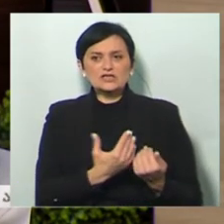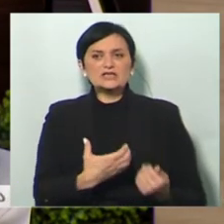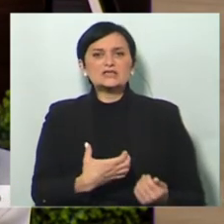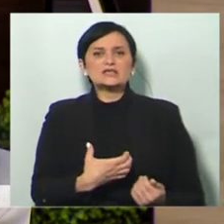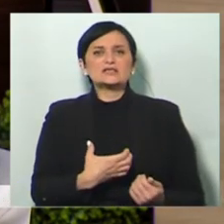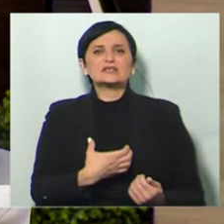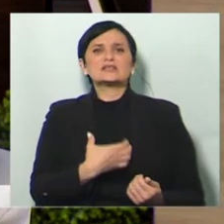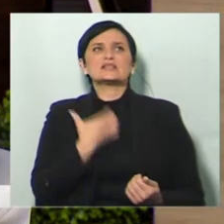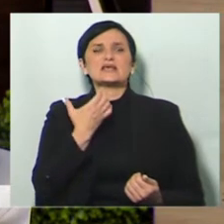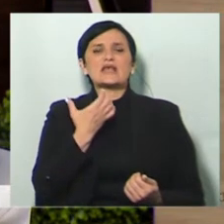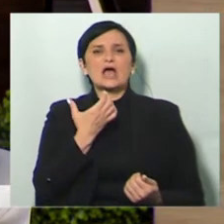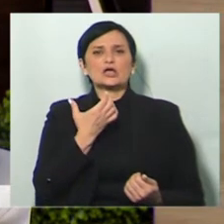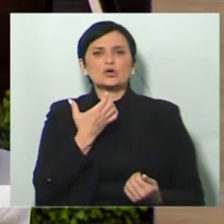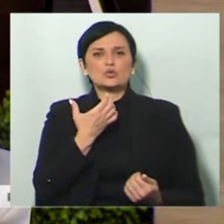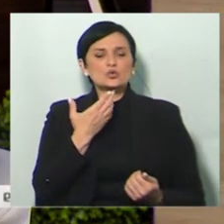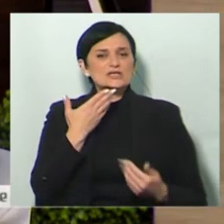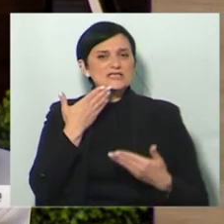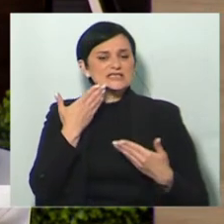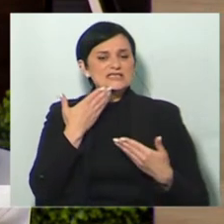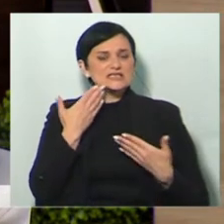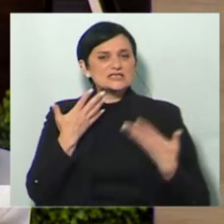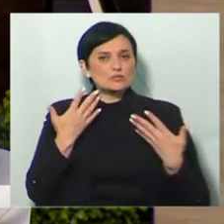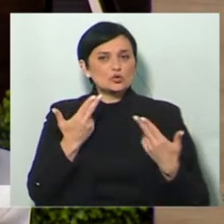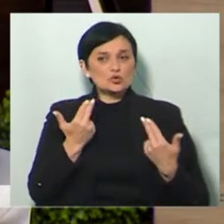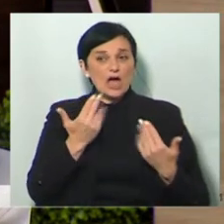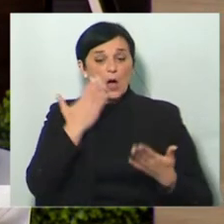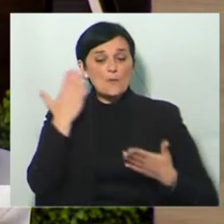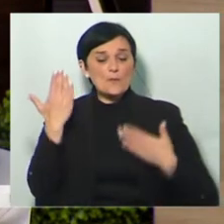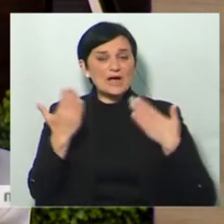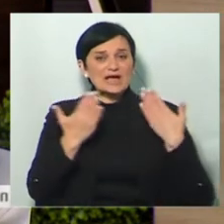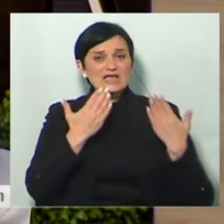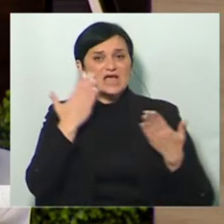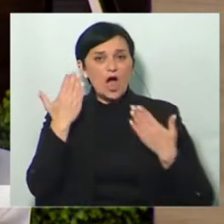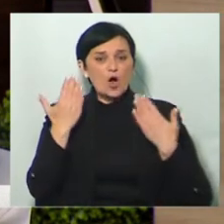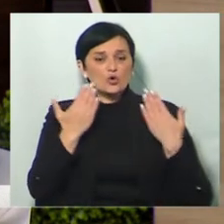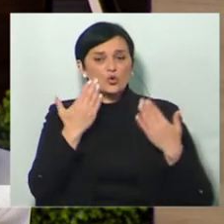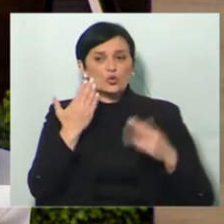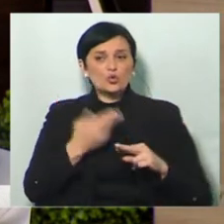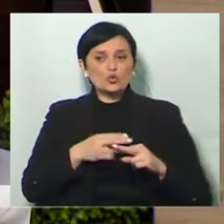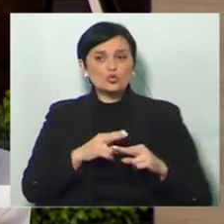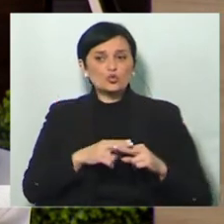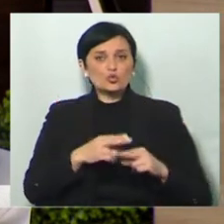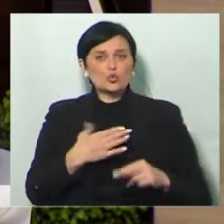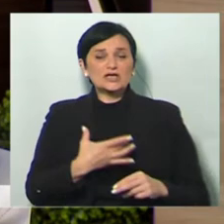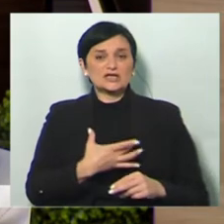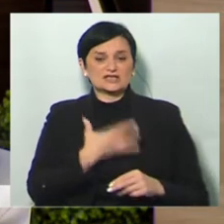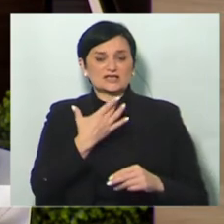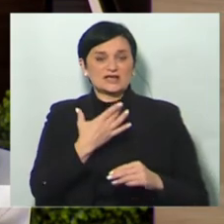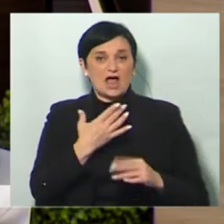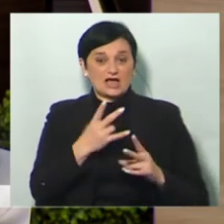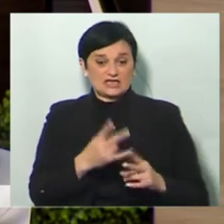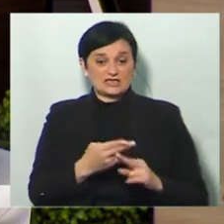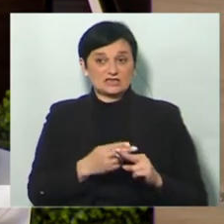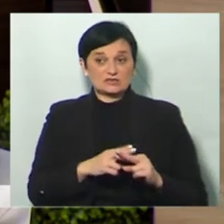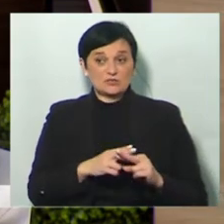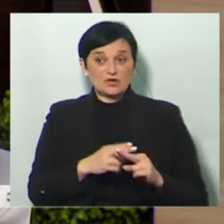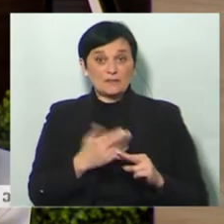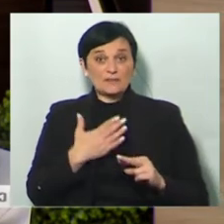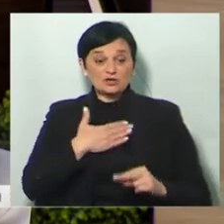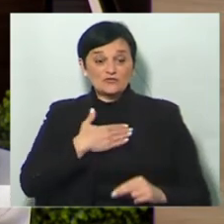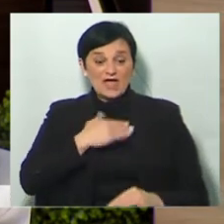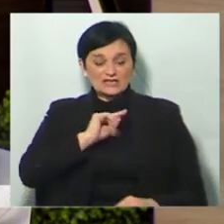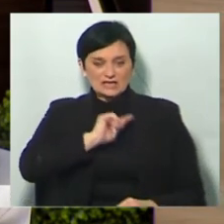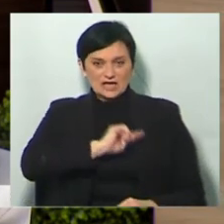tragicul sim subucheo. Dăm hiarul tragismio. Es moment e biac cam oricmanili. Ai ce ni